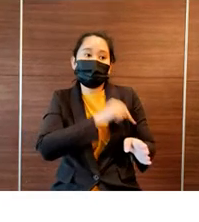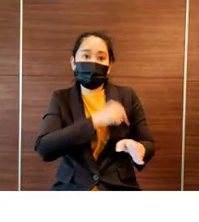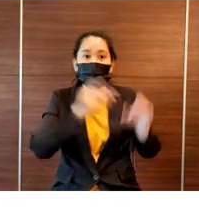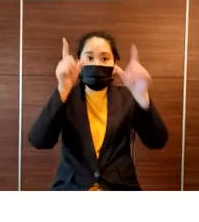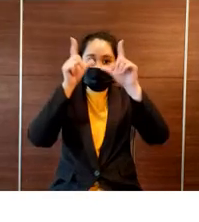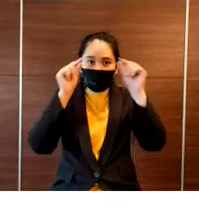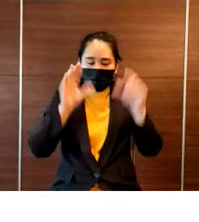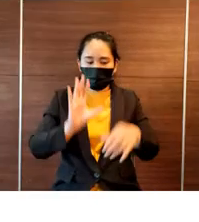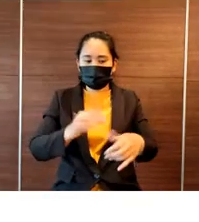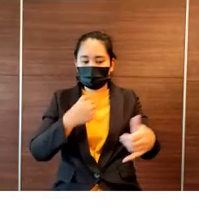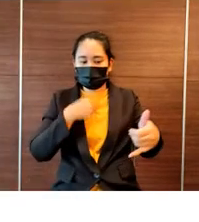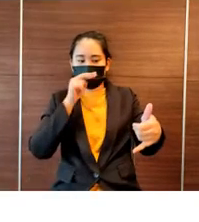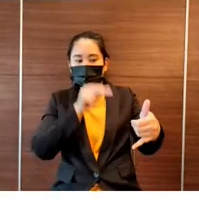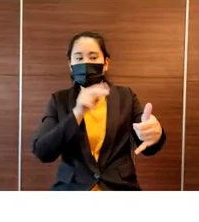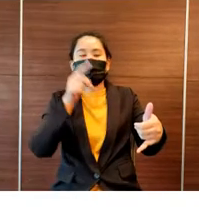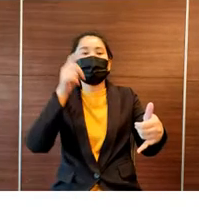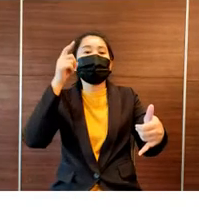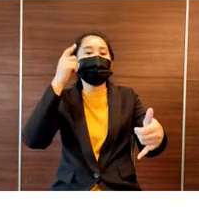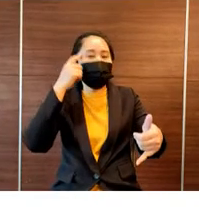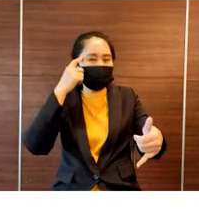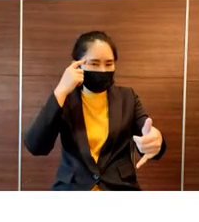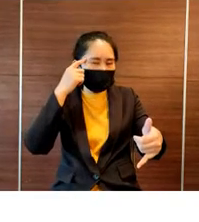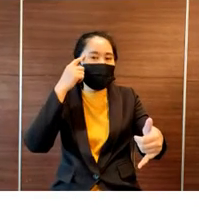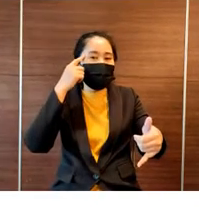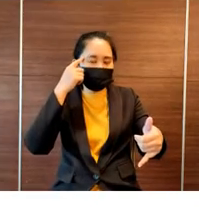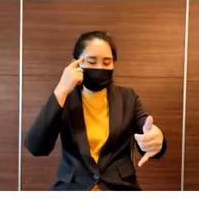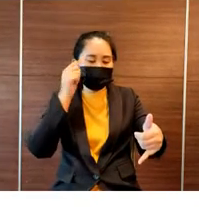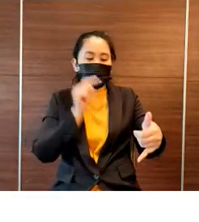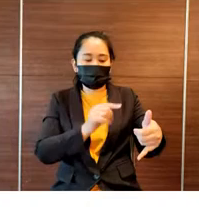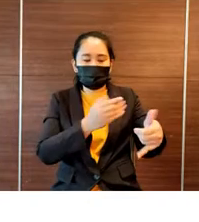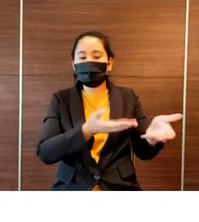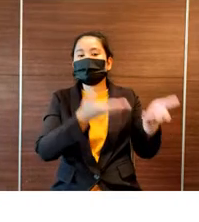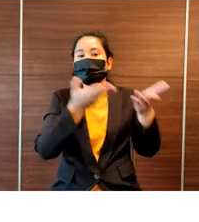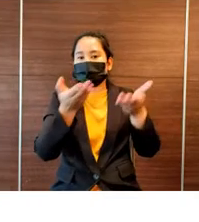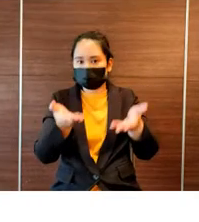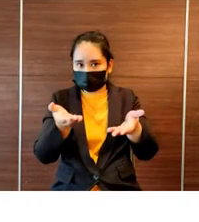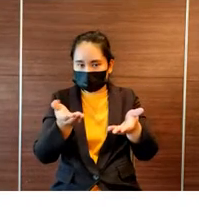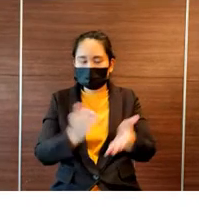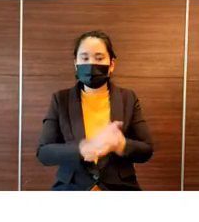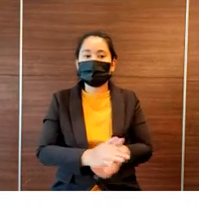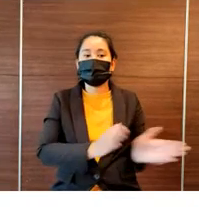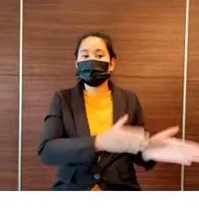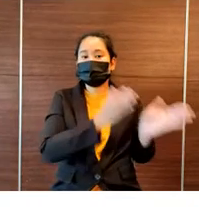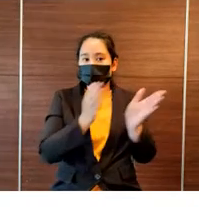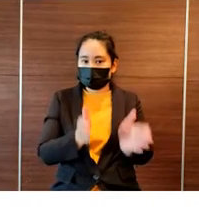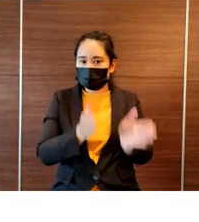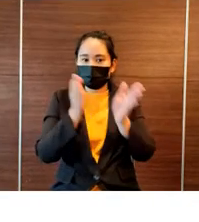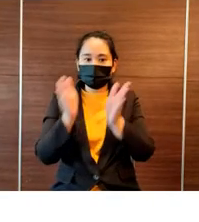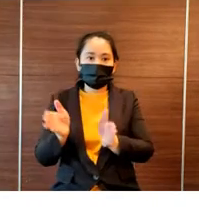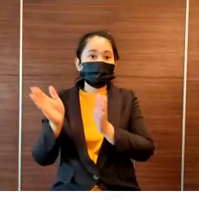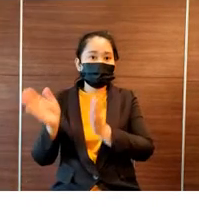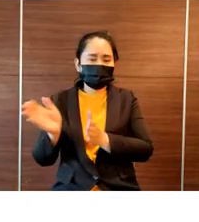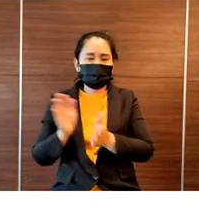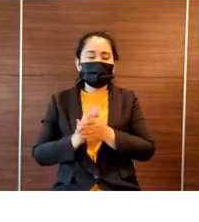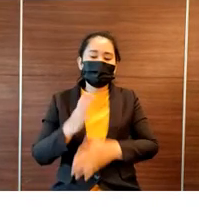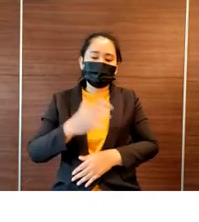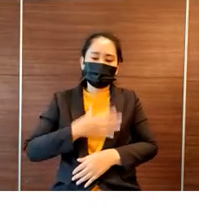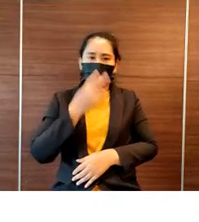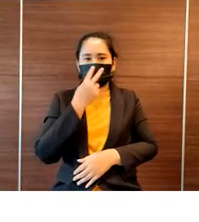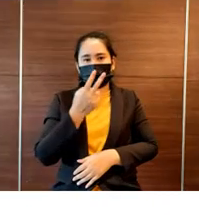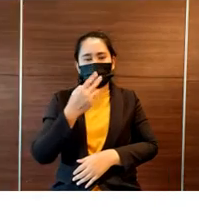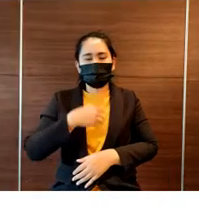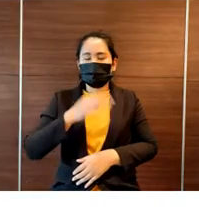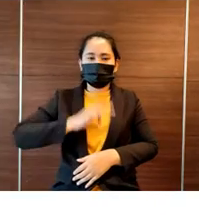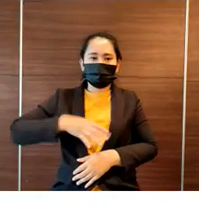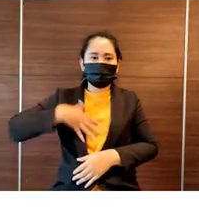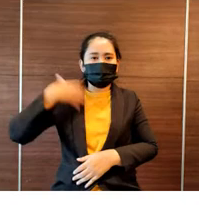เราคือใครนายอัครเศรษฐ์ชเวงชินวงศ์เชิญช่องนี้เชิญช่องนี้เชิญช่องนี้คือเราก็